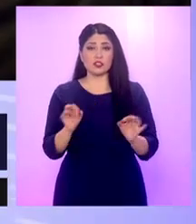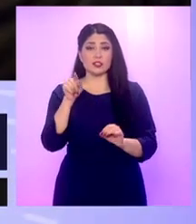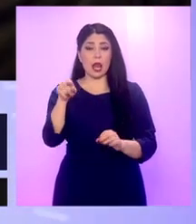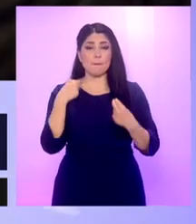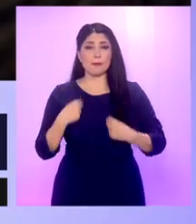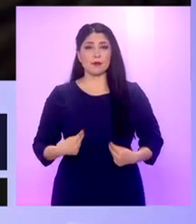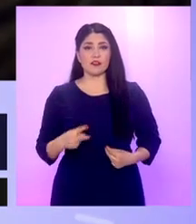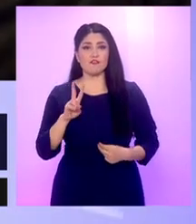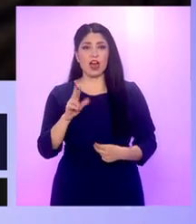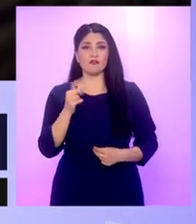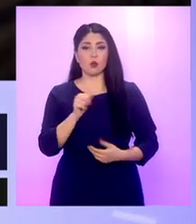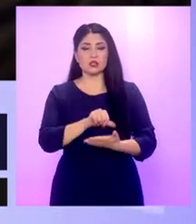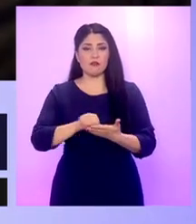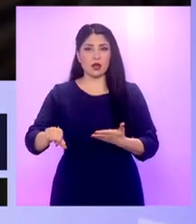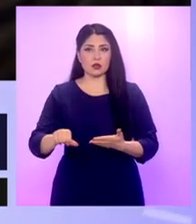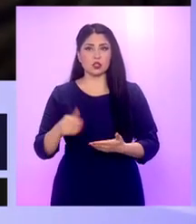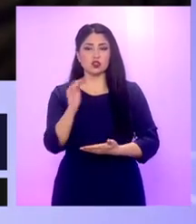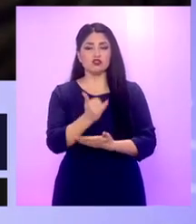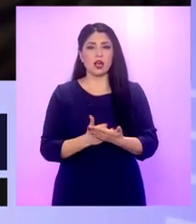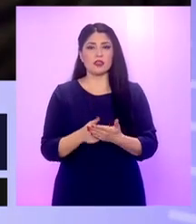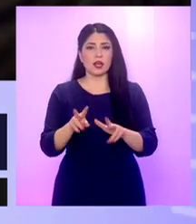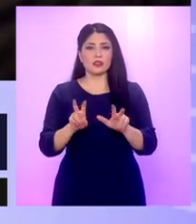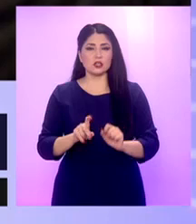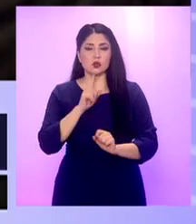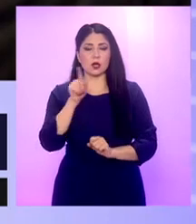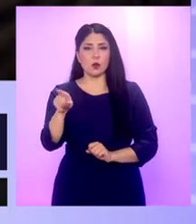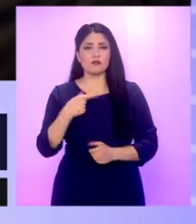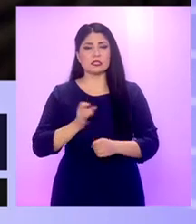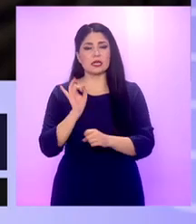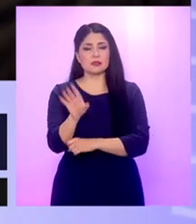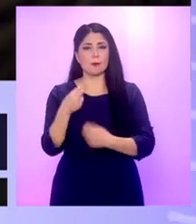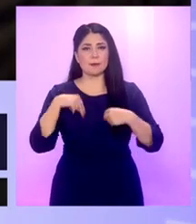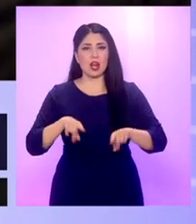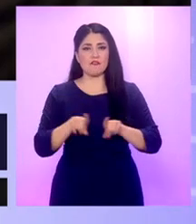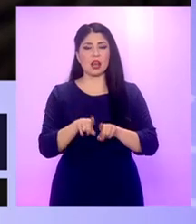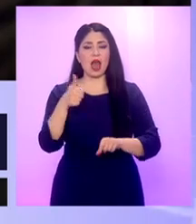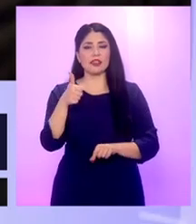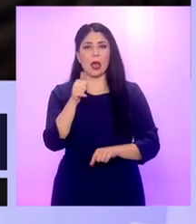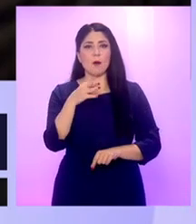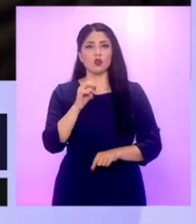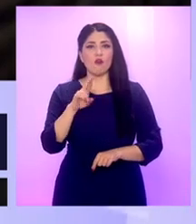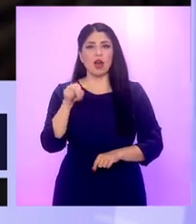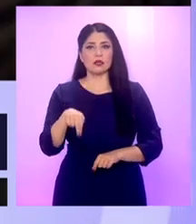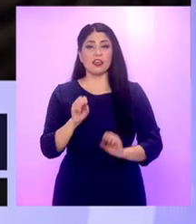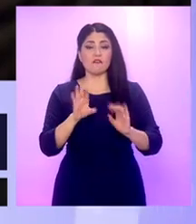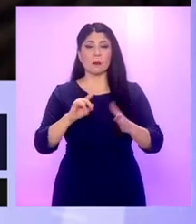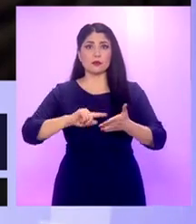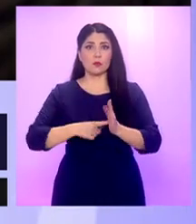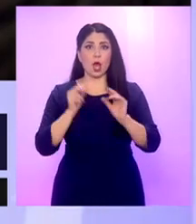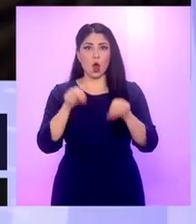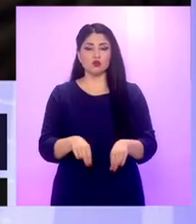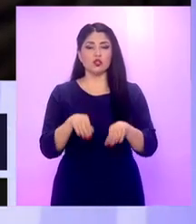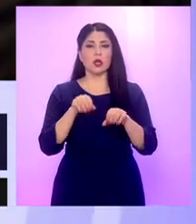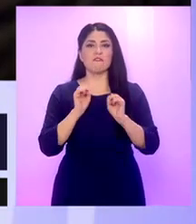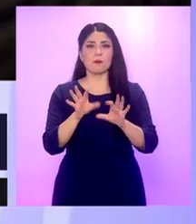premier. Vlad Voiculescu demis, cererea de revocare a fost trimisă președintelui, la fel se întâmplă și cu Andreea Moldovan. Așadar, informația momentului devine o